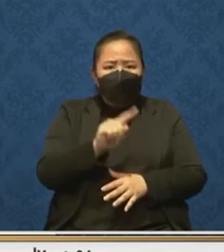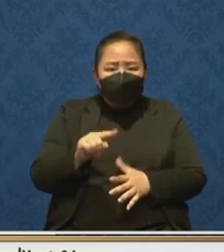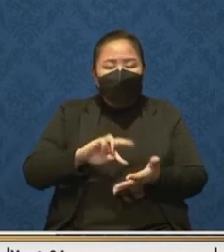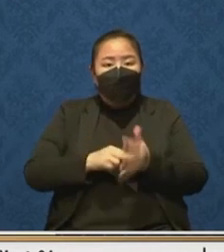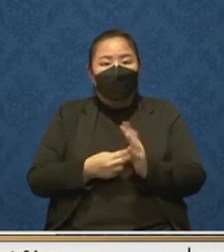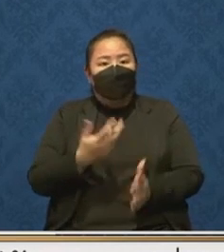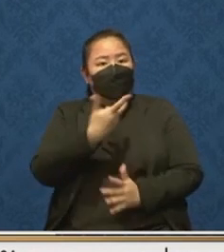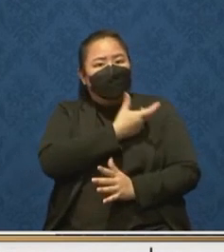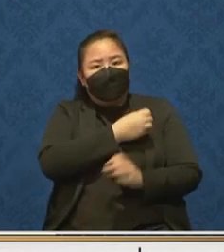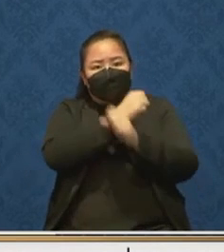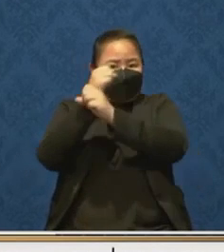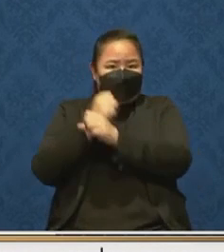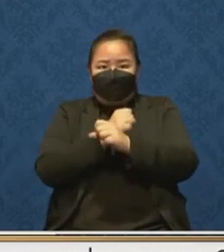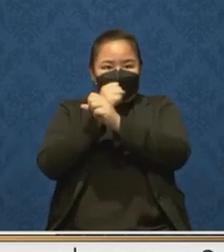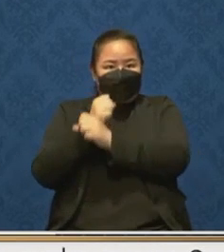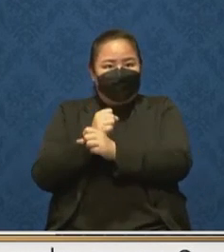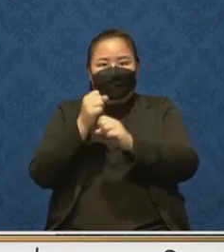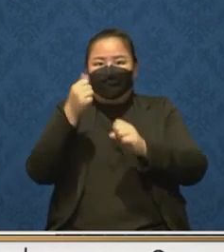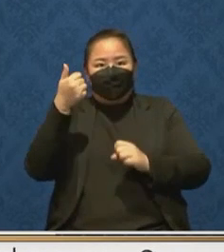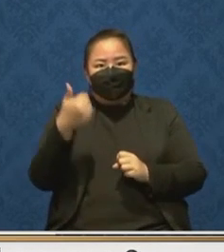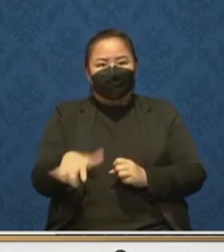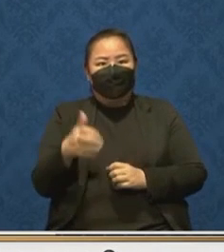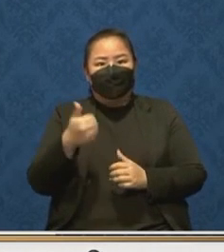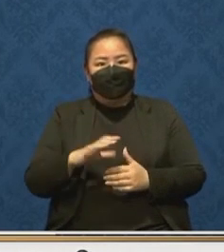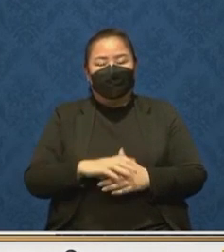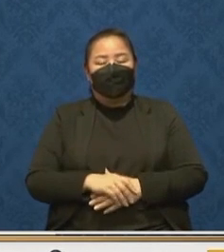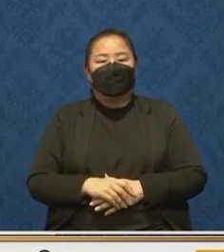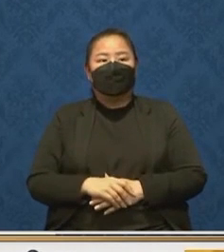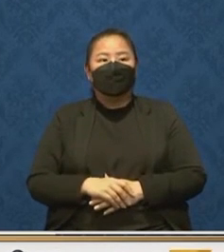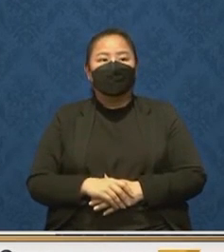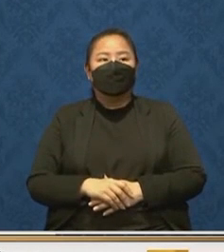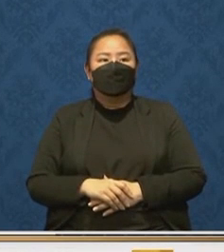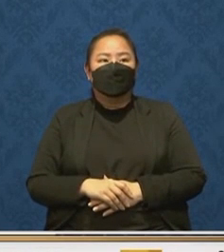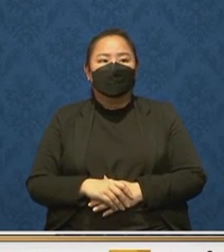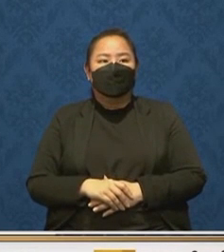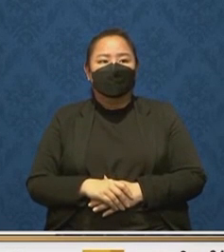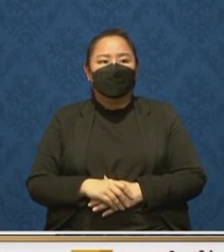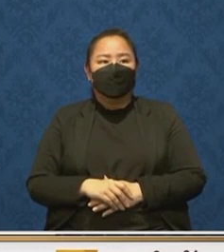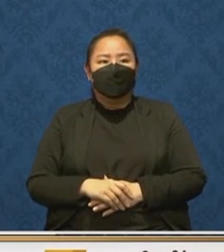ไม่สามารใช้ที่จะป้องกัน Omicron ได้ต่ไปครับ